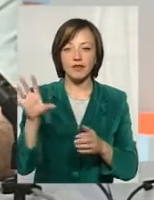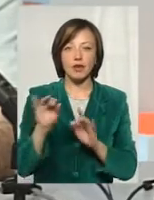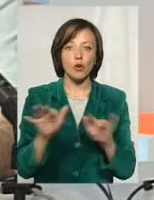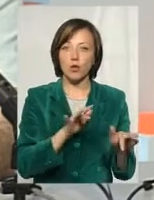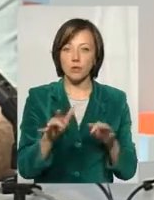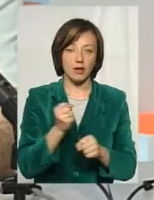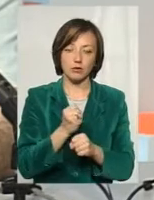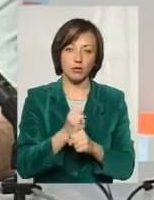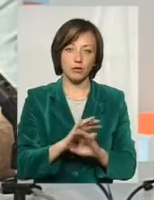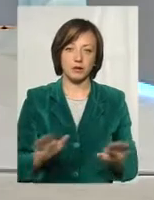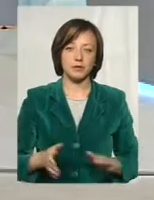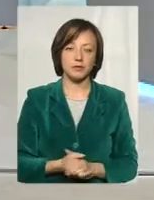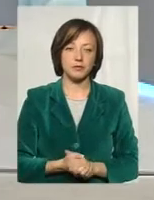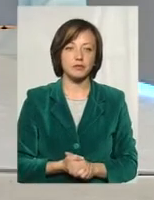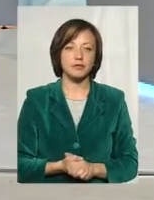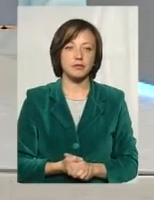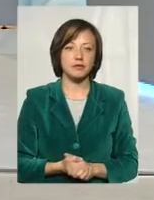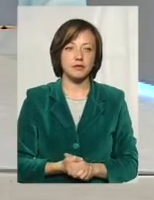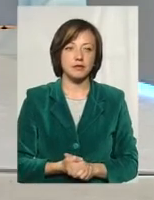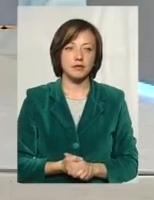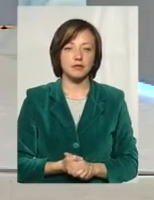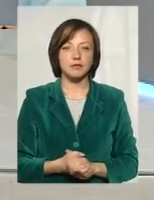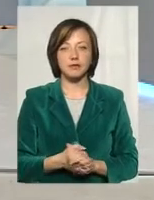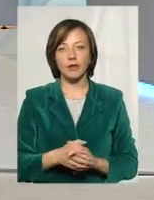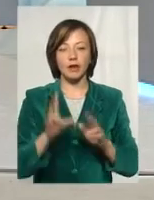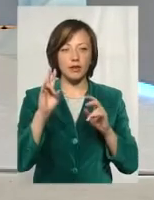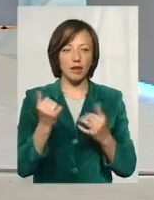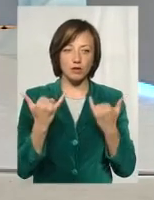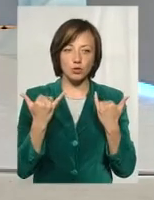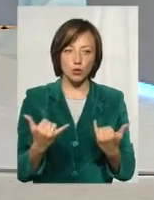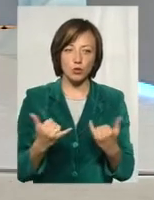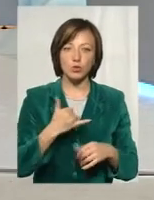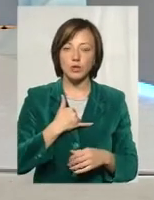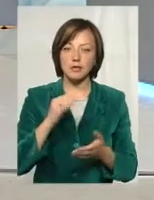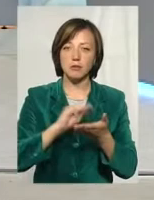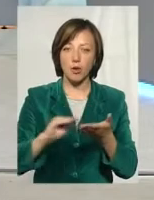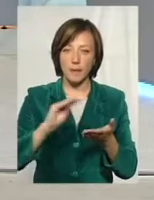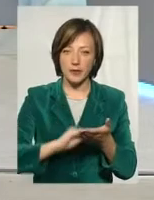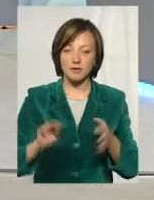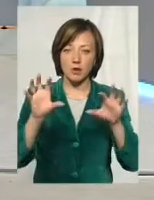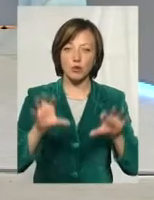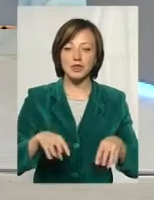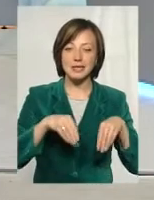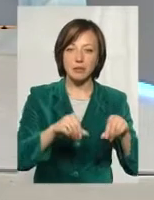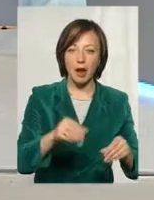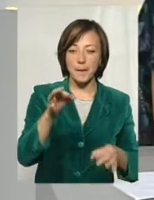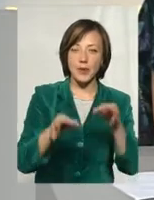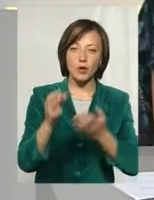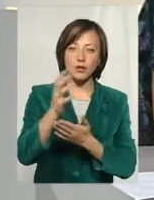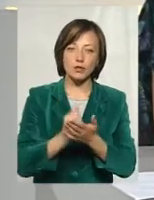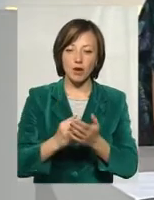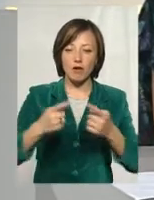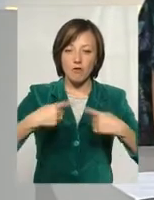не відпрацьовані. На сьогодні в нас прописано, що земля та інші природні ресурси, які знаходяться у